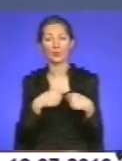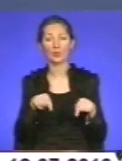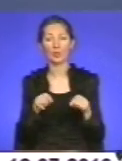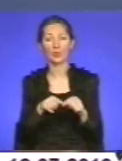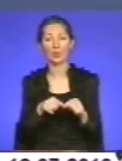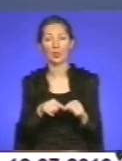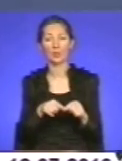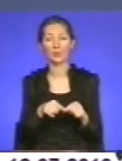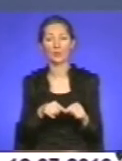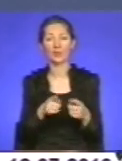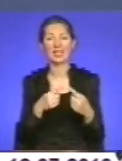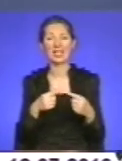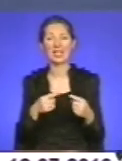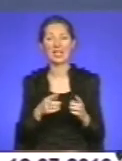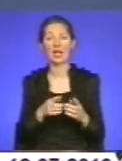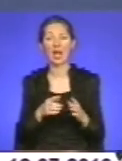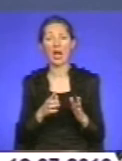організувати систему